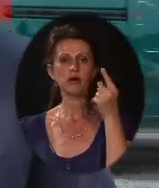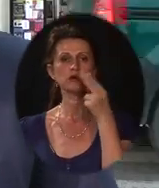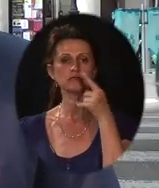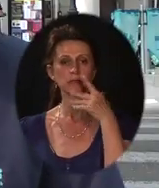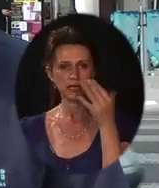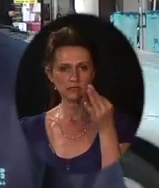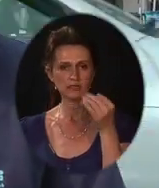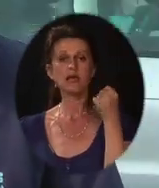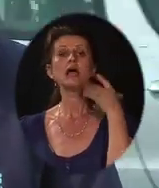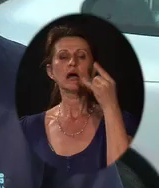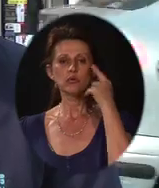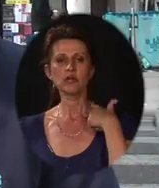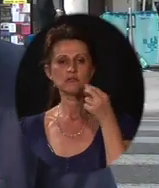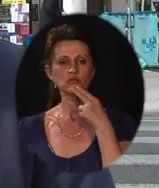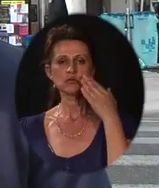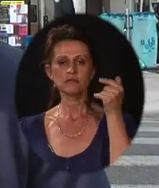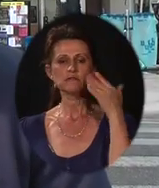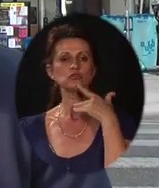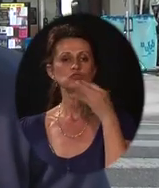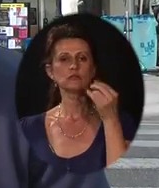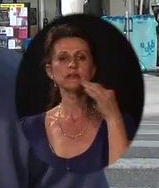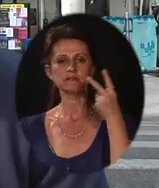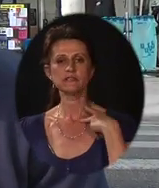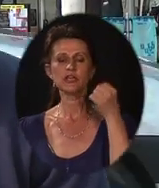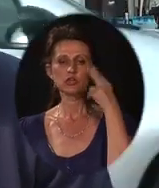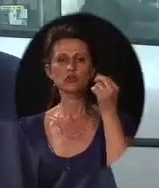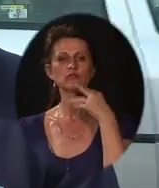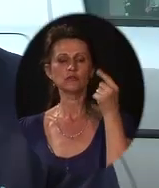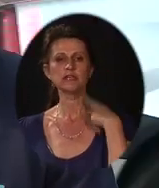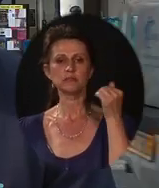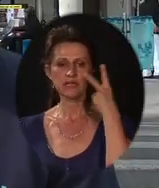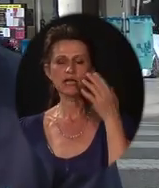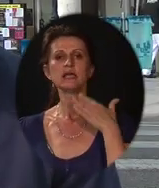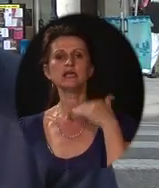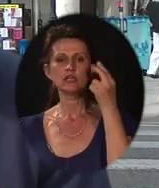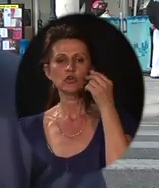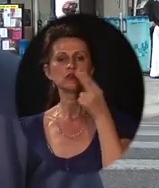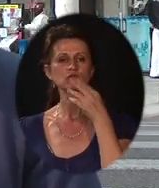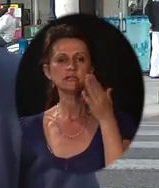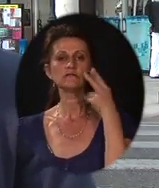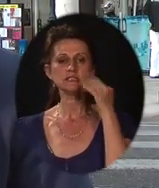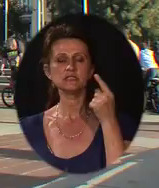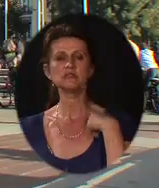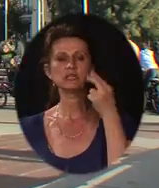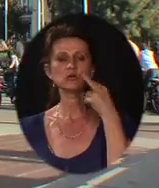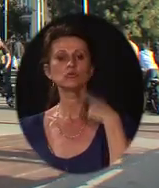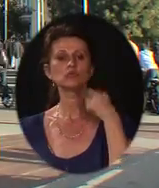traversez, vous devez toujours vérifier que vous voyez bien et que vous êtes visibles des conducteurs. Mais je crois que Delphine a quelque chose à vous dire.